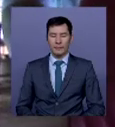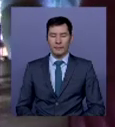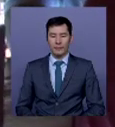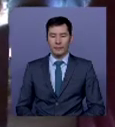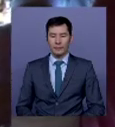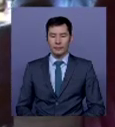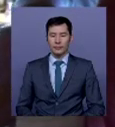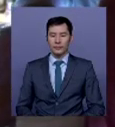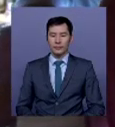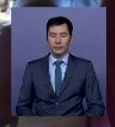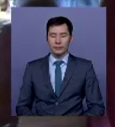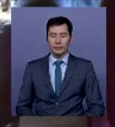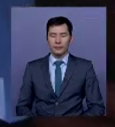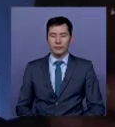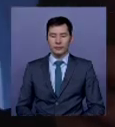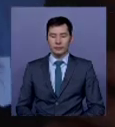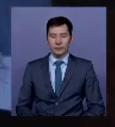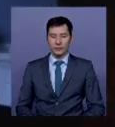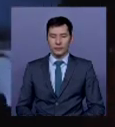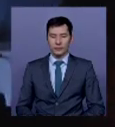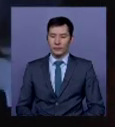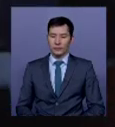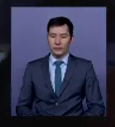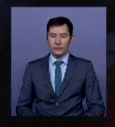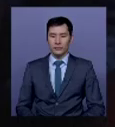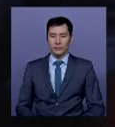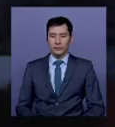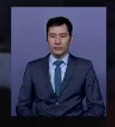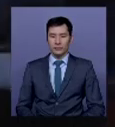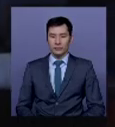Мерей Байет, Олжас Ерғали, Мир Жанер Булатов, Алматы арнасы, Жамбыл облысынан.